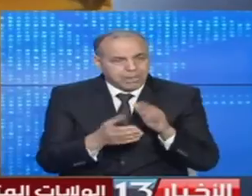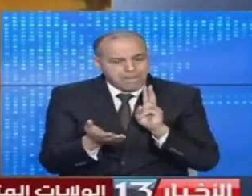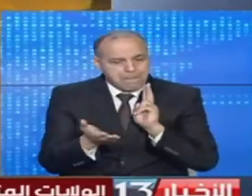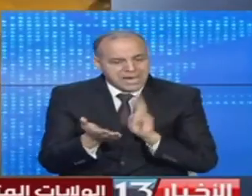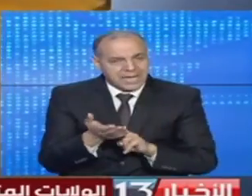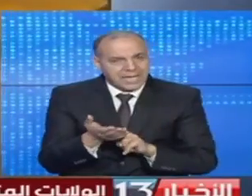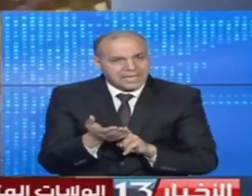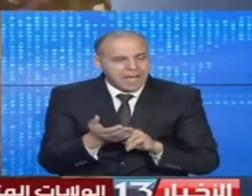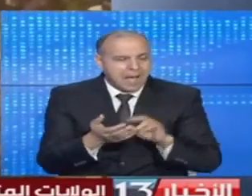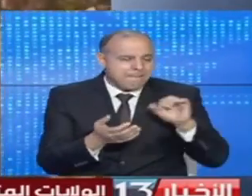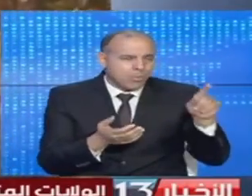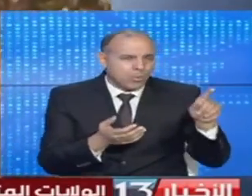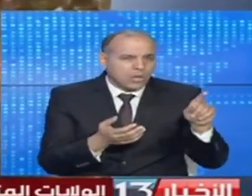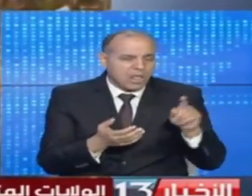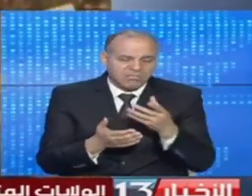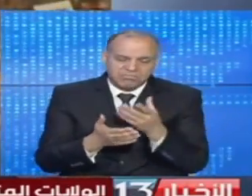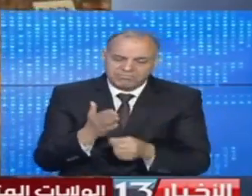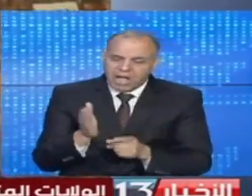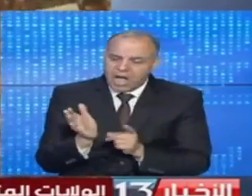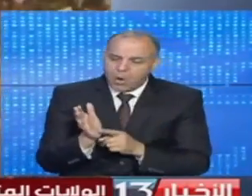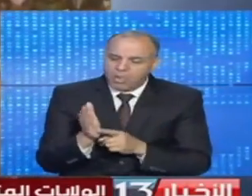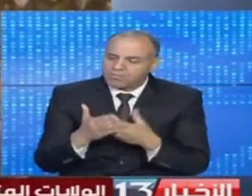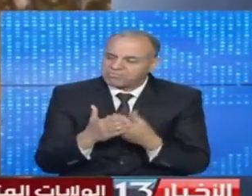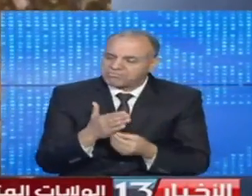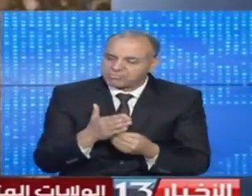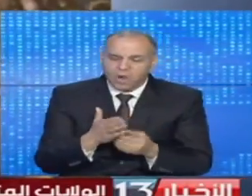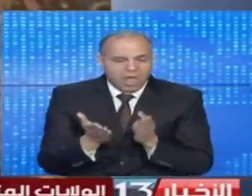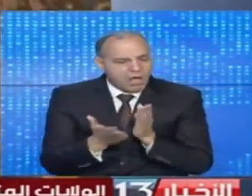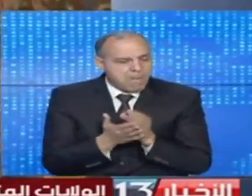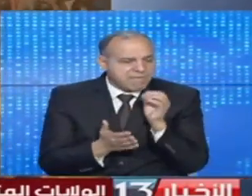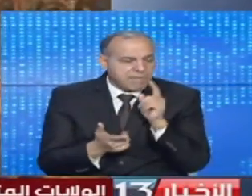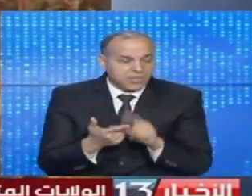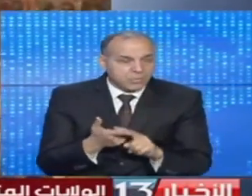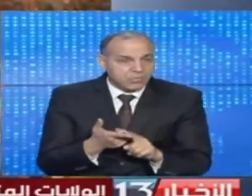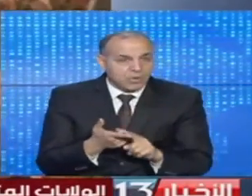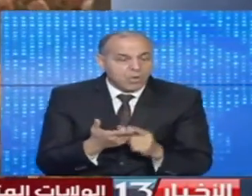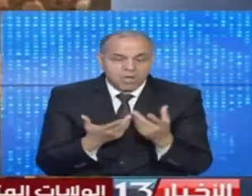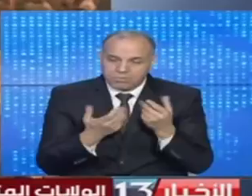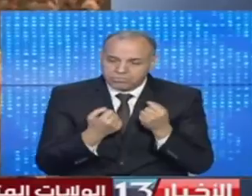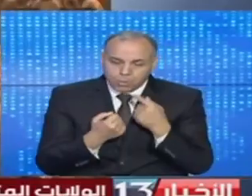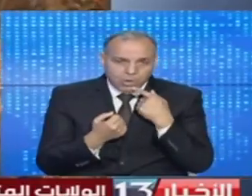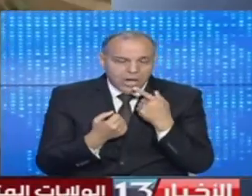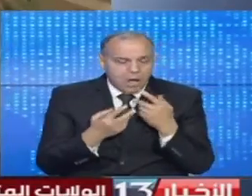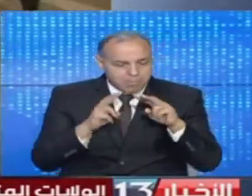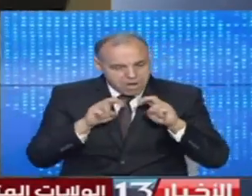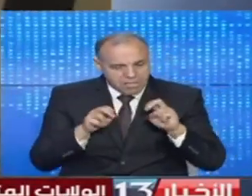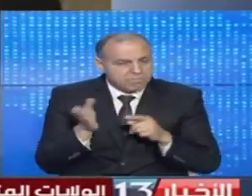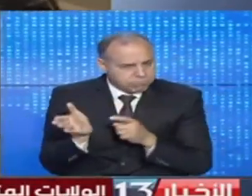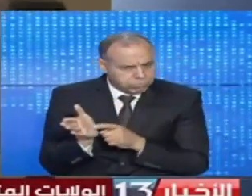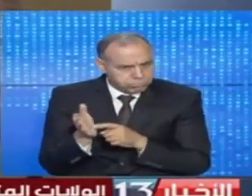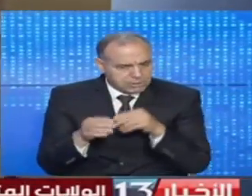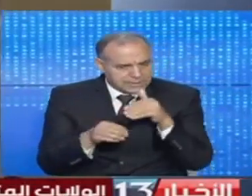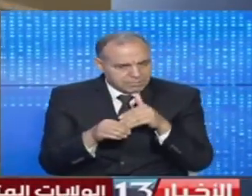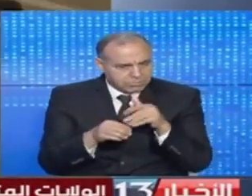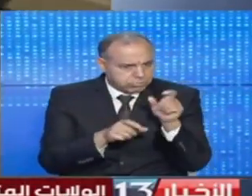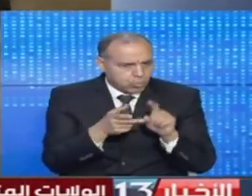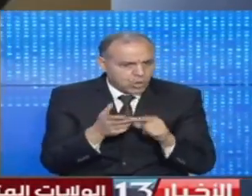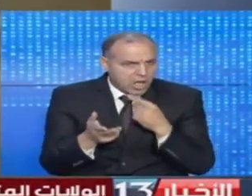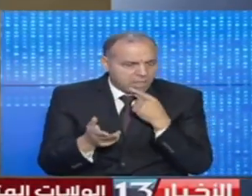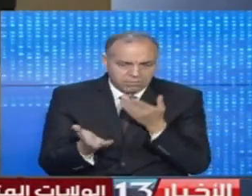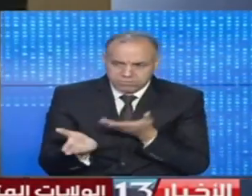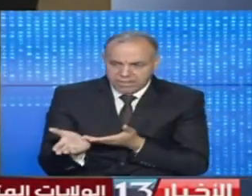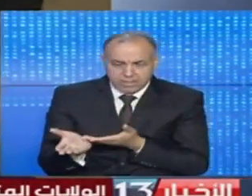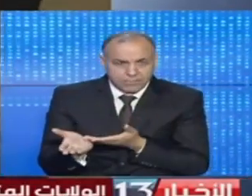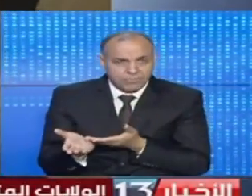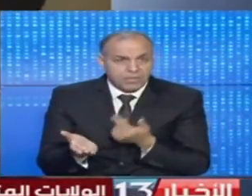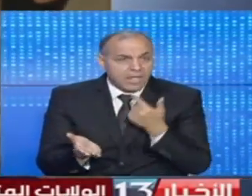في ولايه بنسلفانيا يفتقر الى جميع علامات الشفافيه والقابليه للتحقق الموجوده في تصويت الناخبين بانفسهم